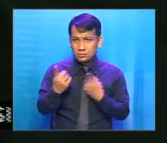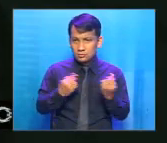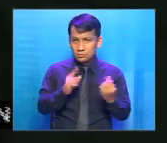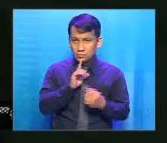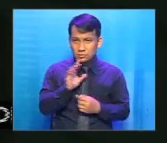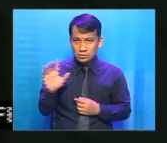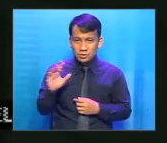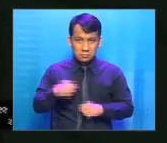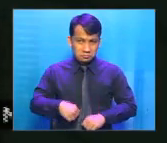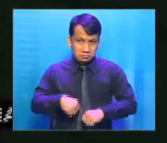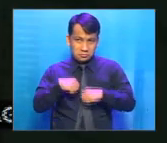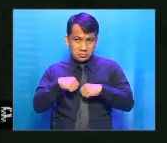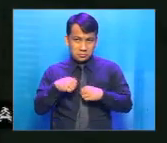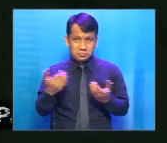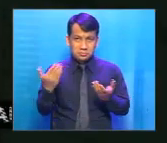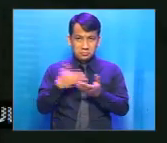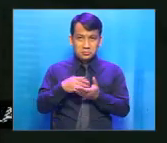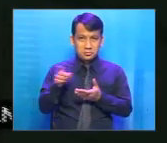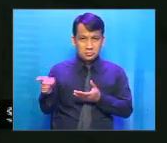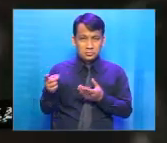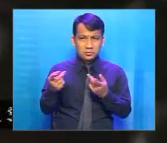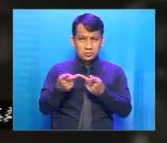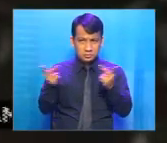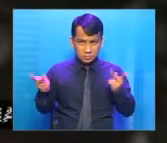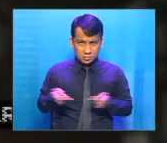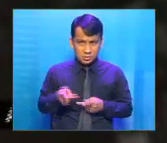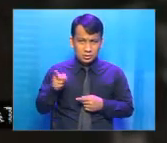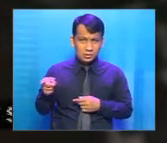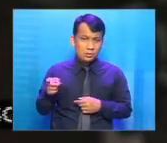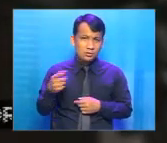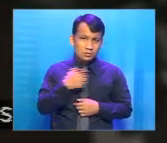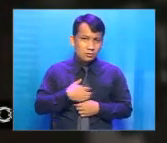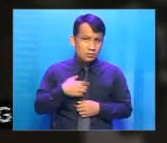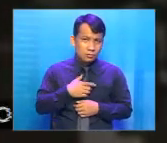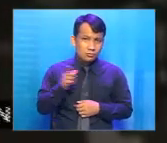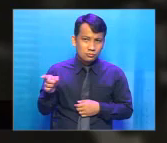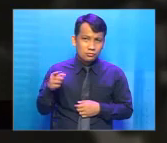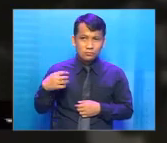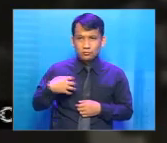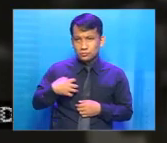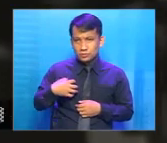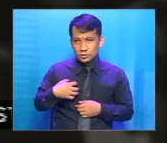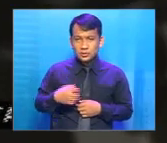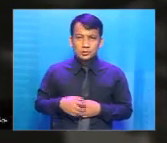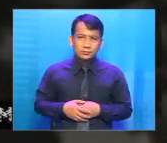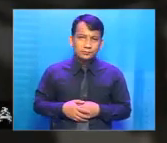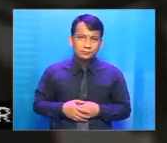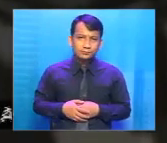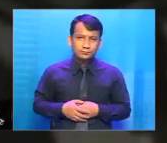at mag-aastang hari ulit sa kanilang lugar ang inireklamong lespu.